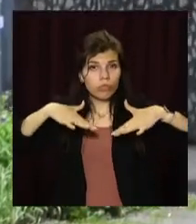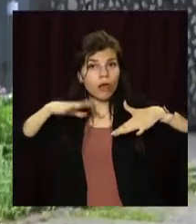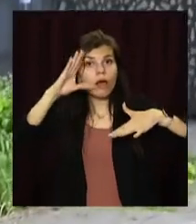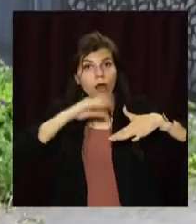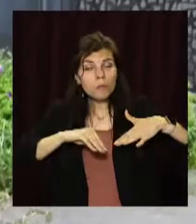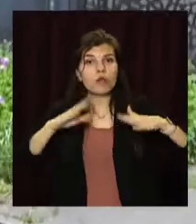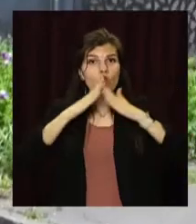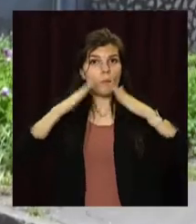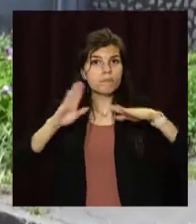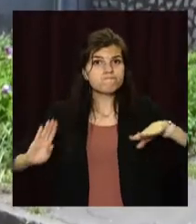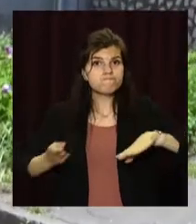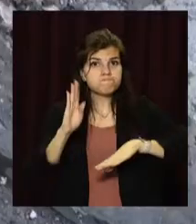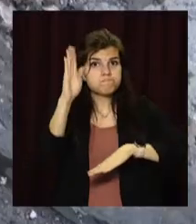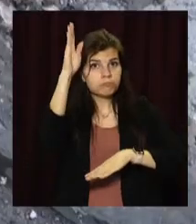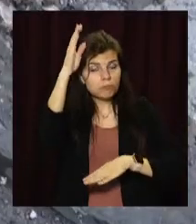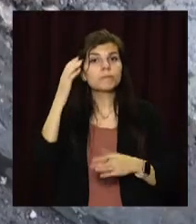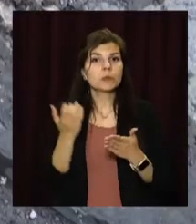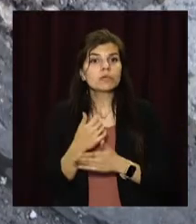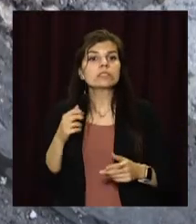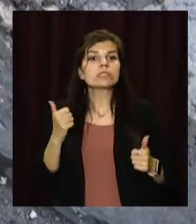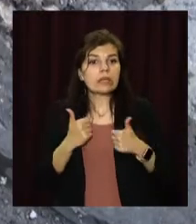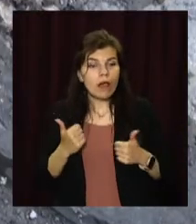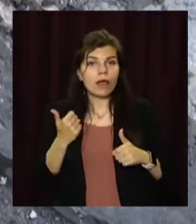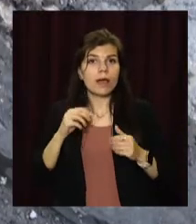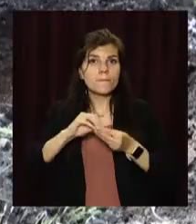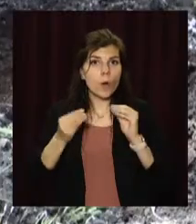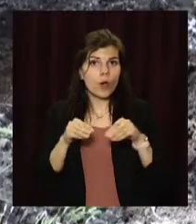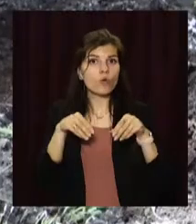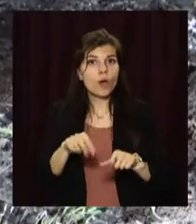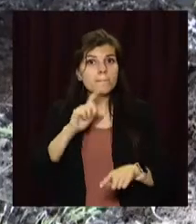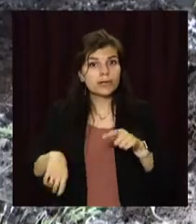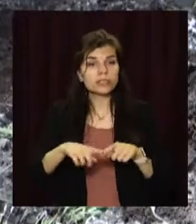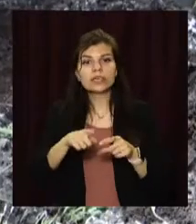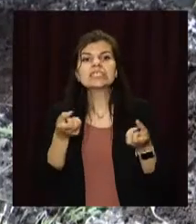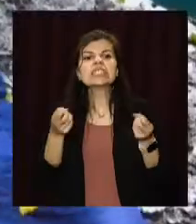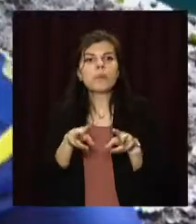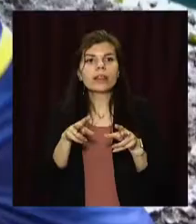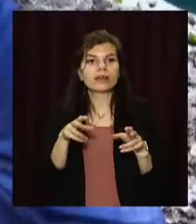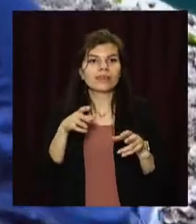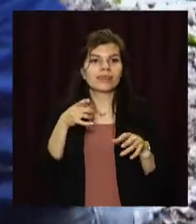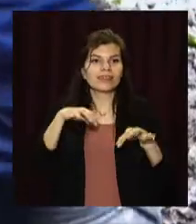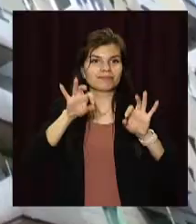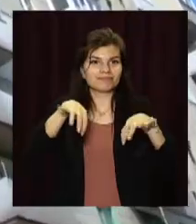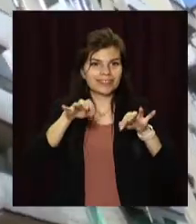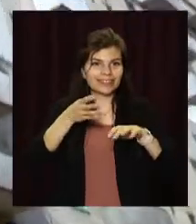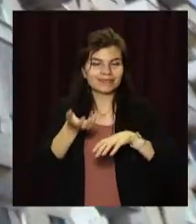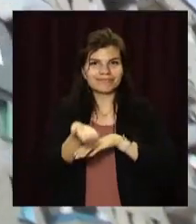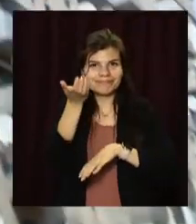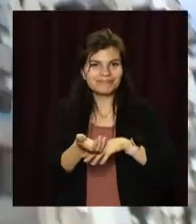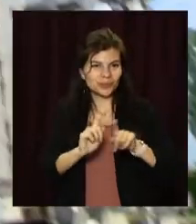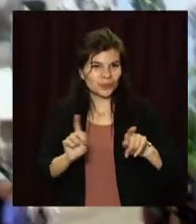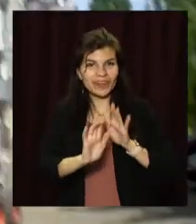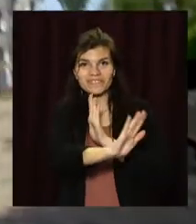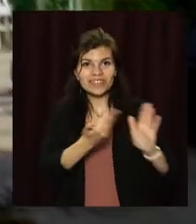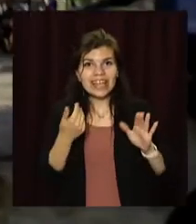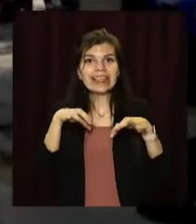Отже, ліквідувати проблему намагаються швидко. Для роботи в цьому дворі задіяли спецтехніку. Сьогодні закінчили. Подібна ситуація